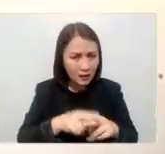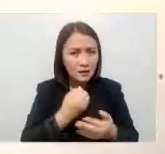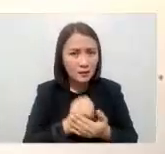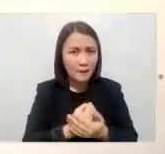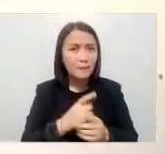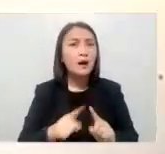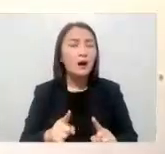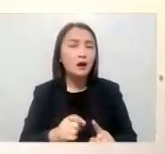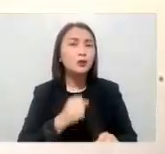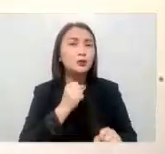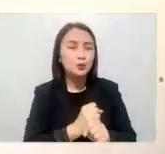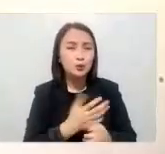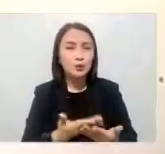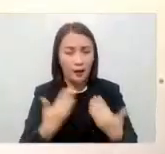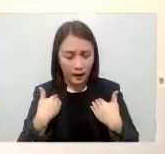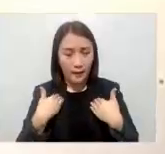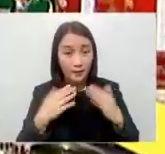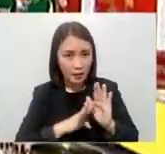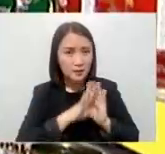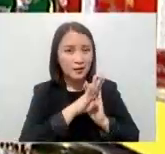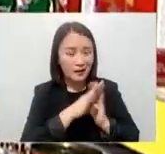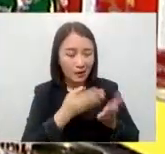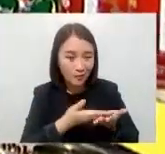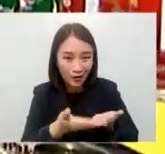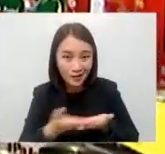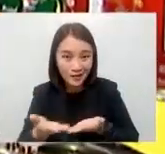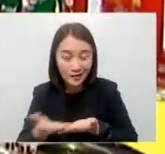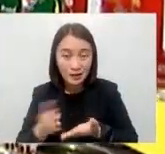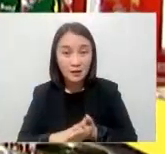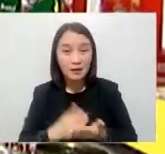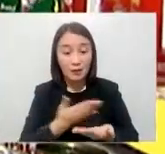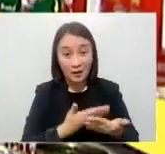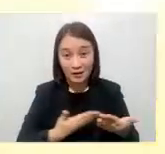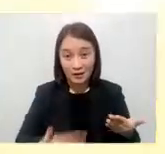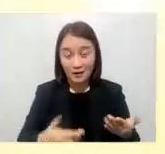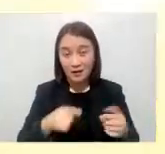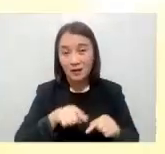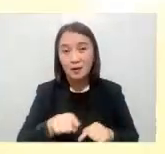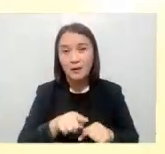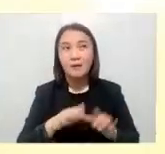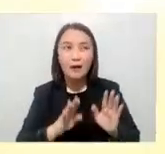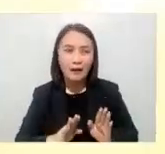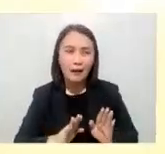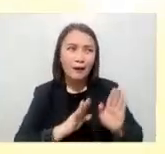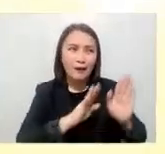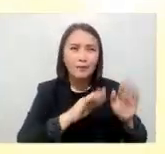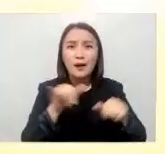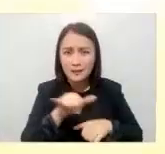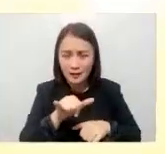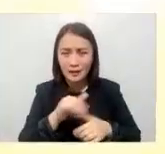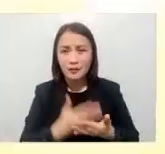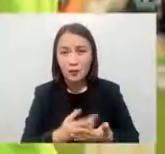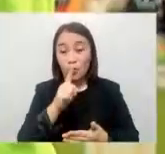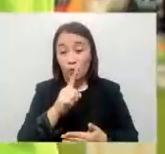din ng pagtaas sa mga bilihin at maghahabulan lang ang presyo nito. At kung itataas sa 150 pesos ang dagdag sa